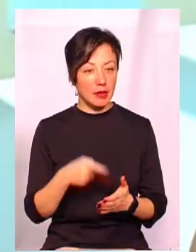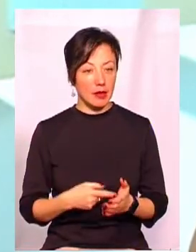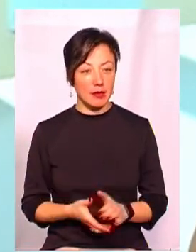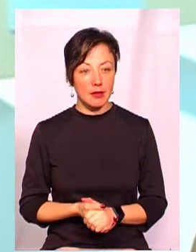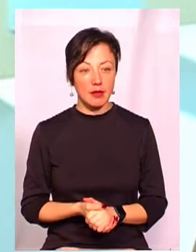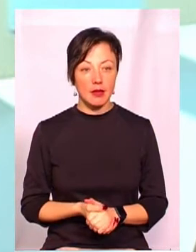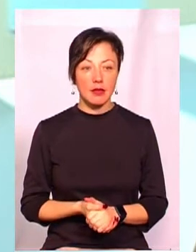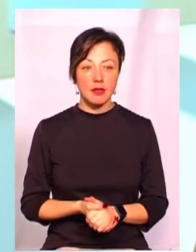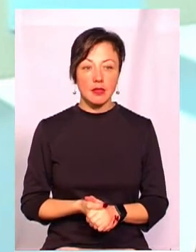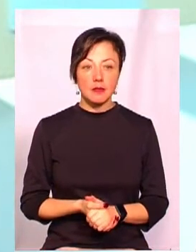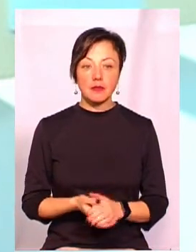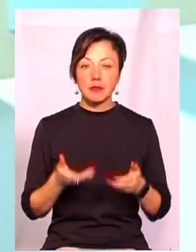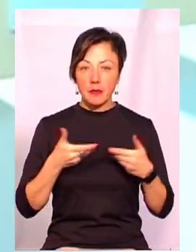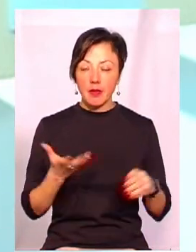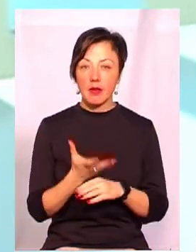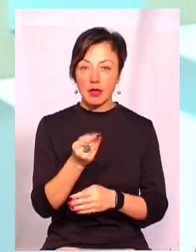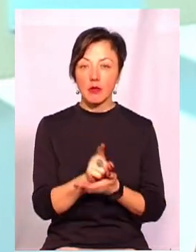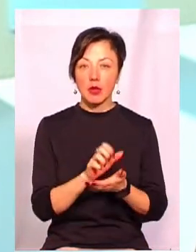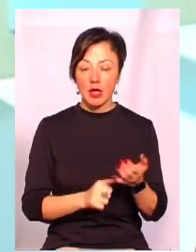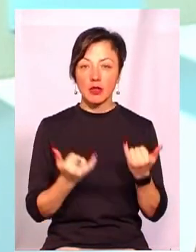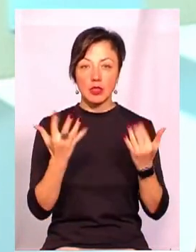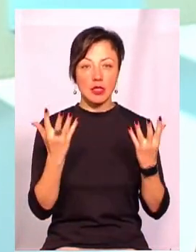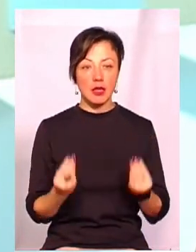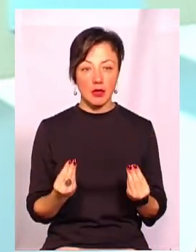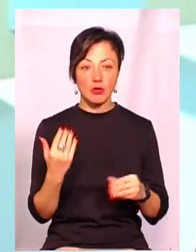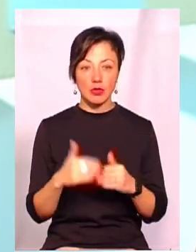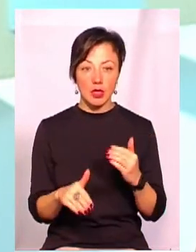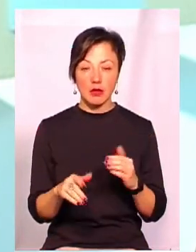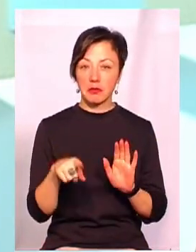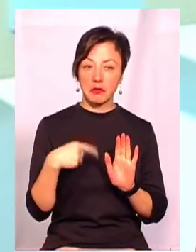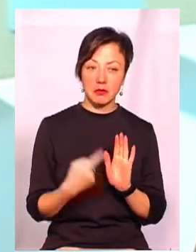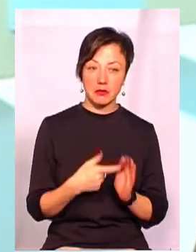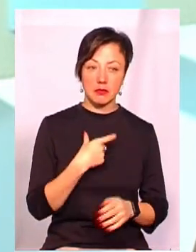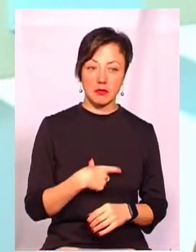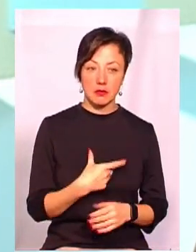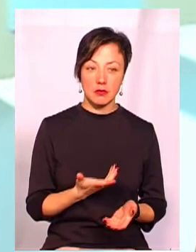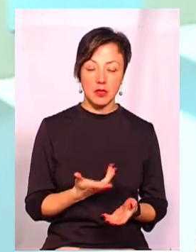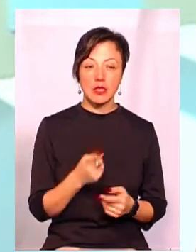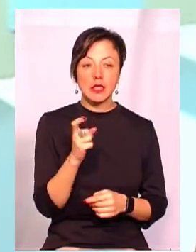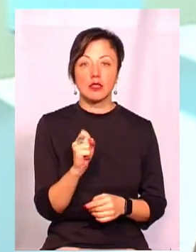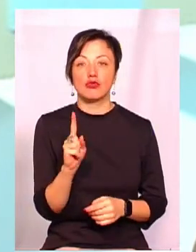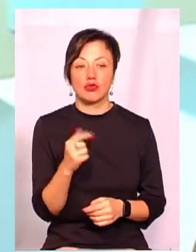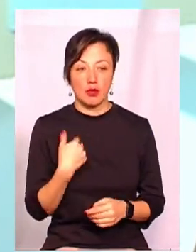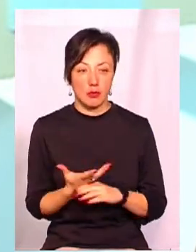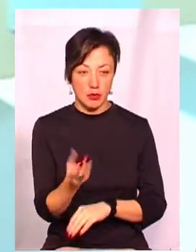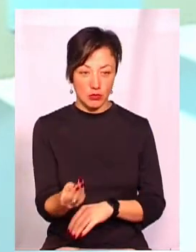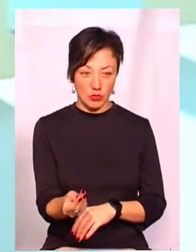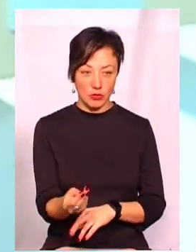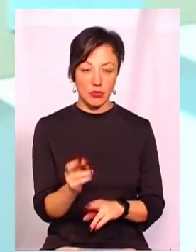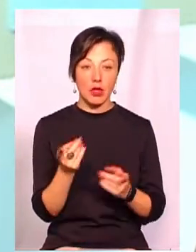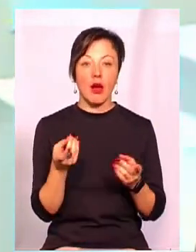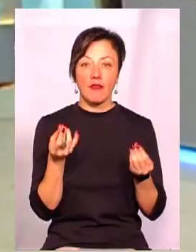питання. Тому що ми платники податків, і ми на сьогоднішній день вже задаємо собі питання. А за що ми платимо?